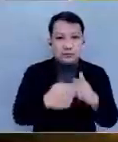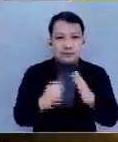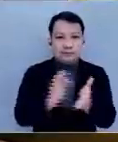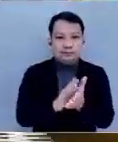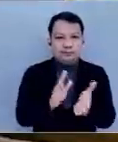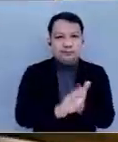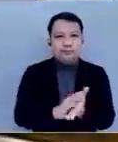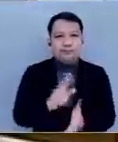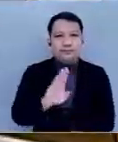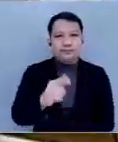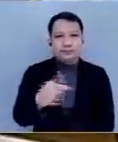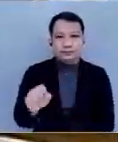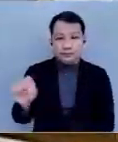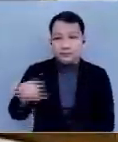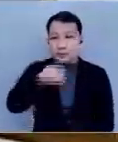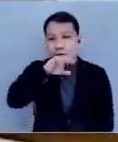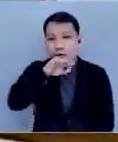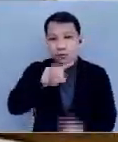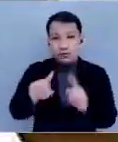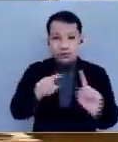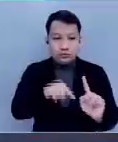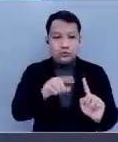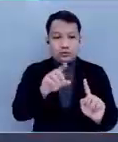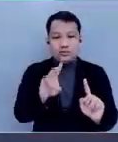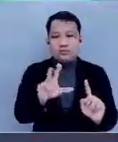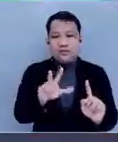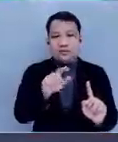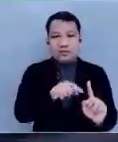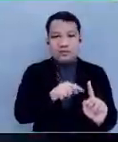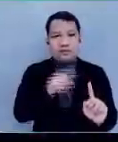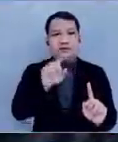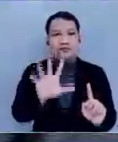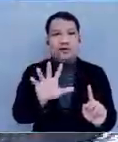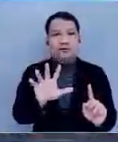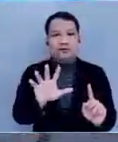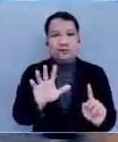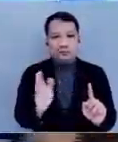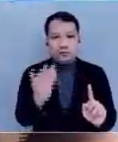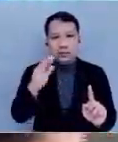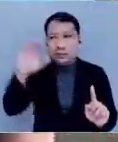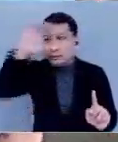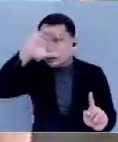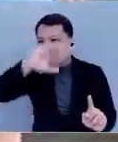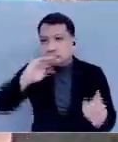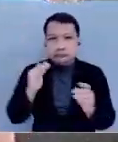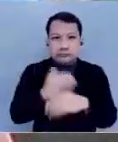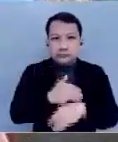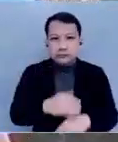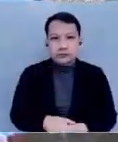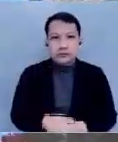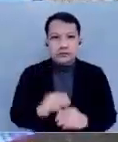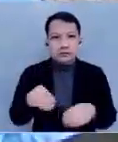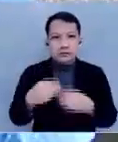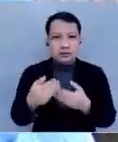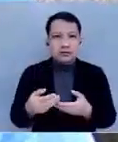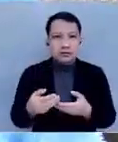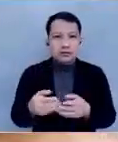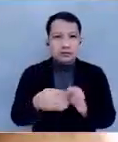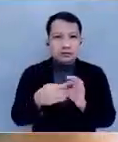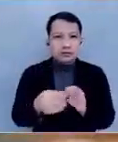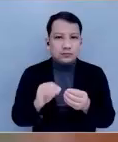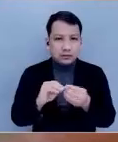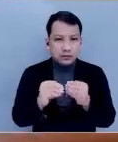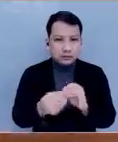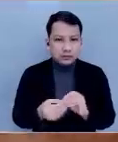de Guzman, 73 years old, alas 5 pa lang ng umaga, hinanap na yung kanyang presinto. Binigyan naman siya ng polling precinct number,